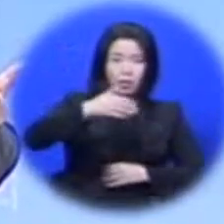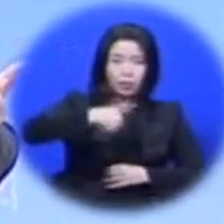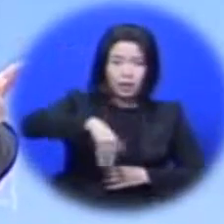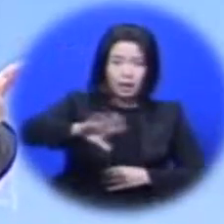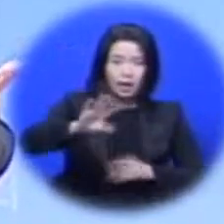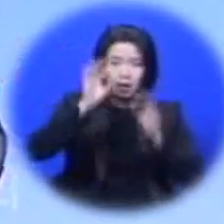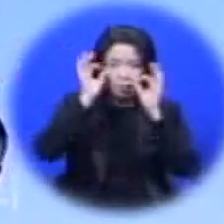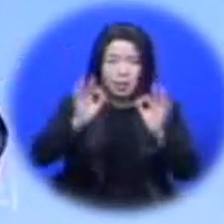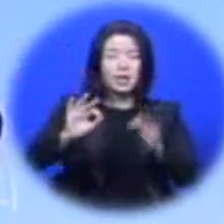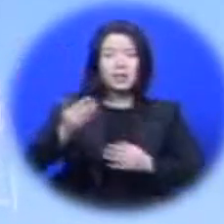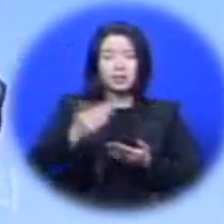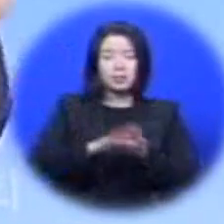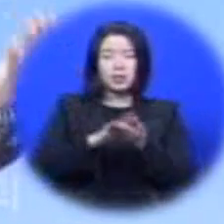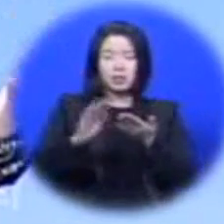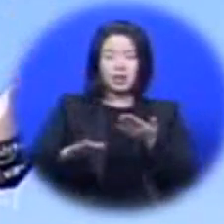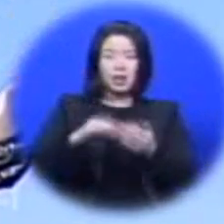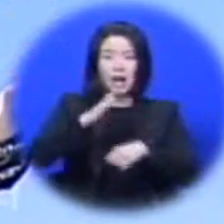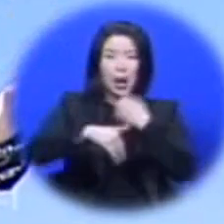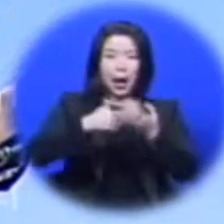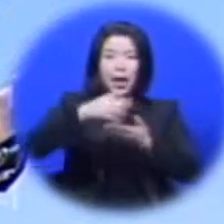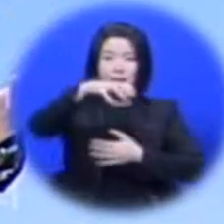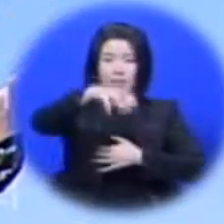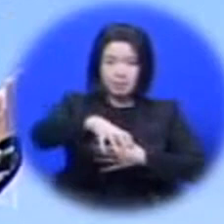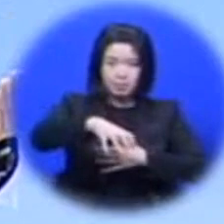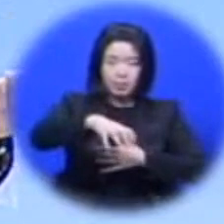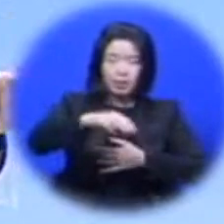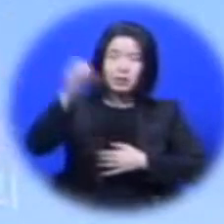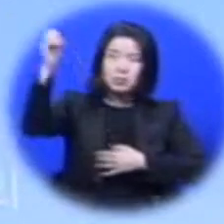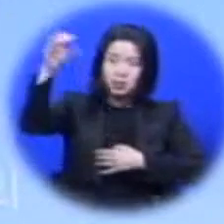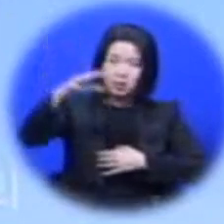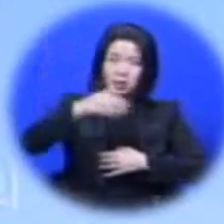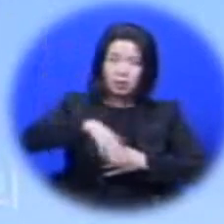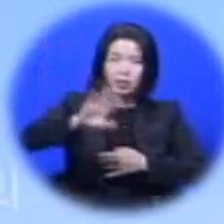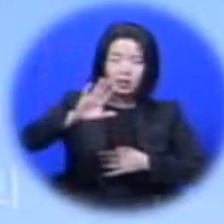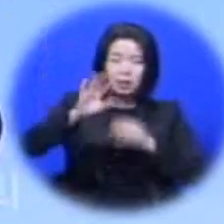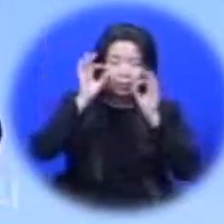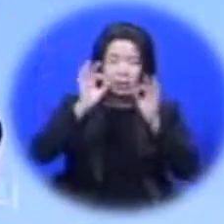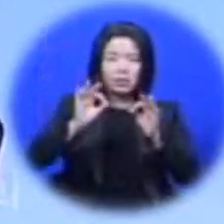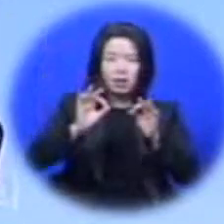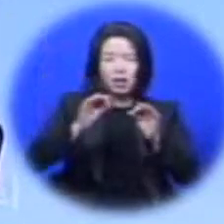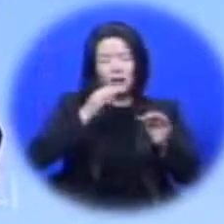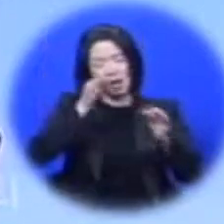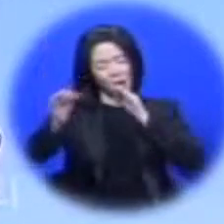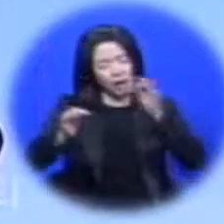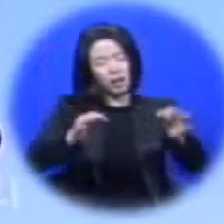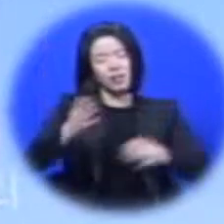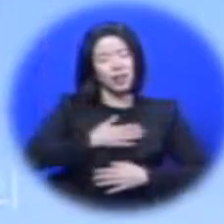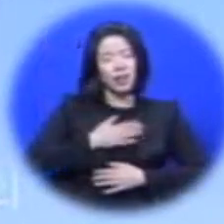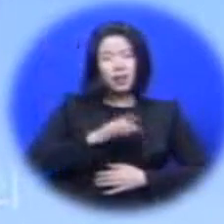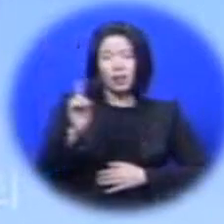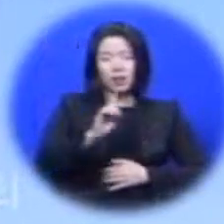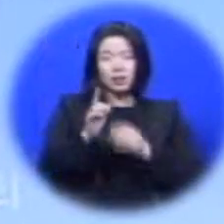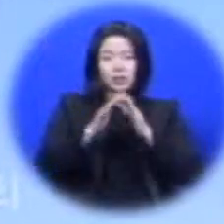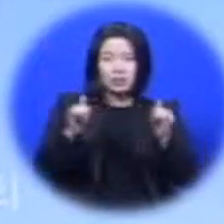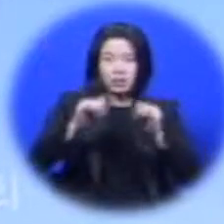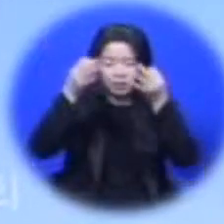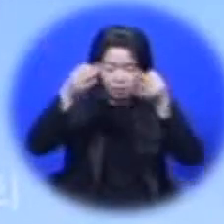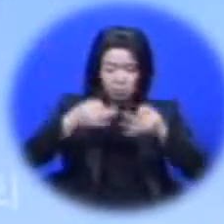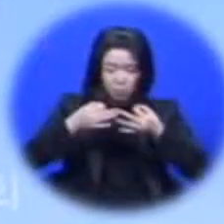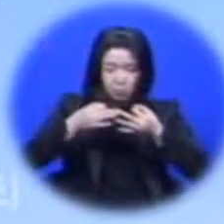보아야 합니다. 하나님의 빛 가운데 나가 보아야 정말 비명을 지를 정도죠. 내가 어떤 자인지를 보고